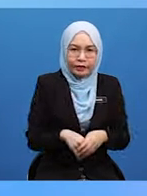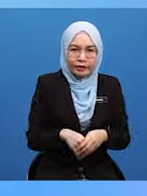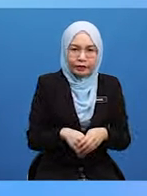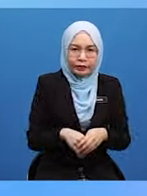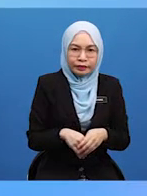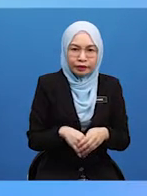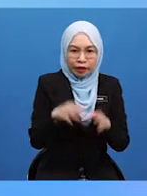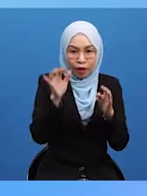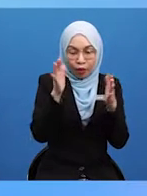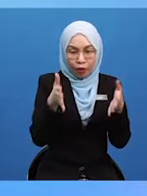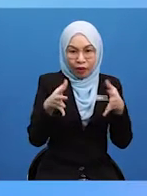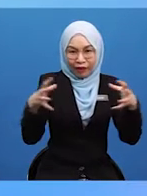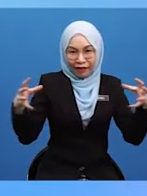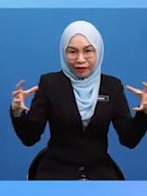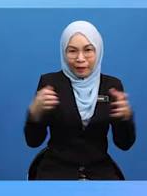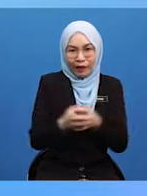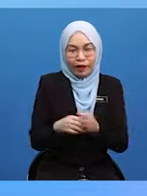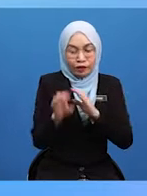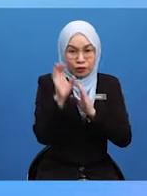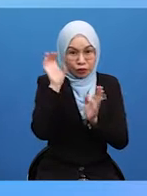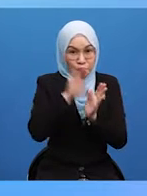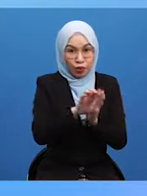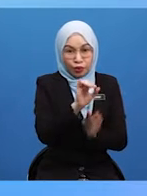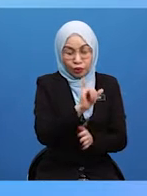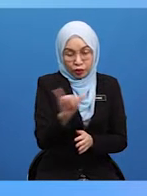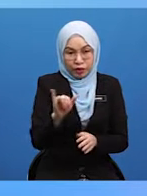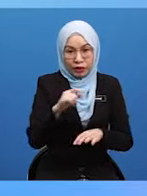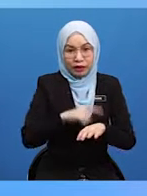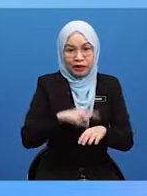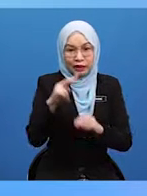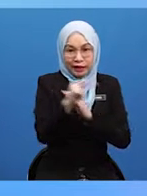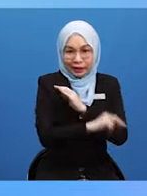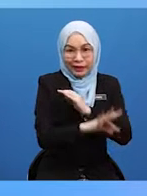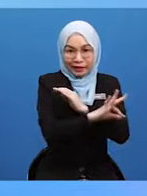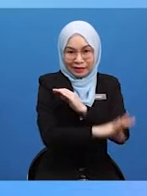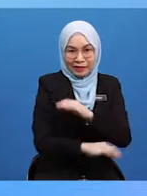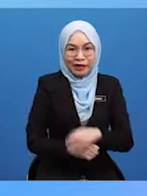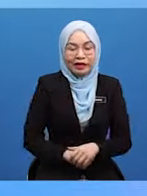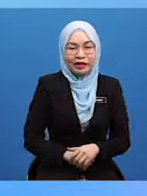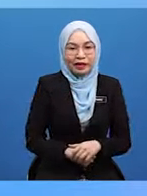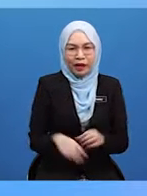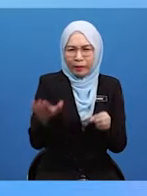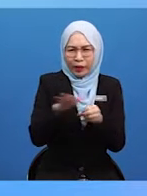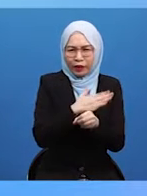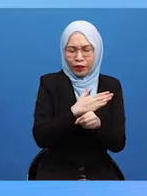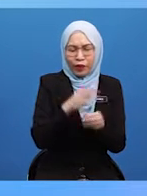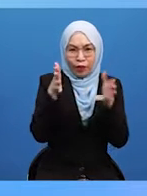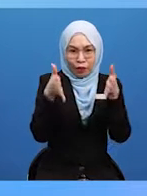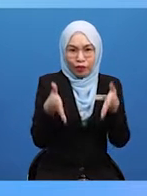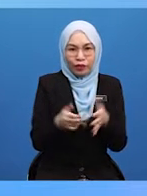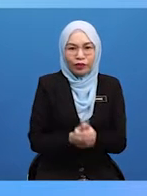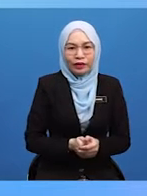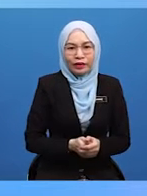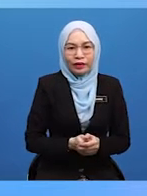Negeri Sembilan. Jika murid-murid perhatikan, jawapan soalan C,